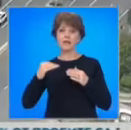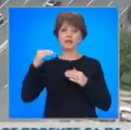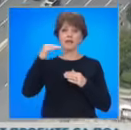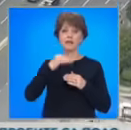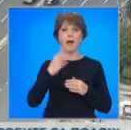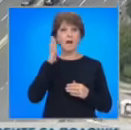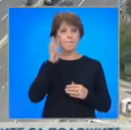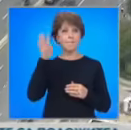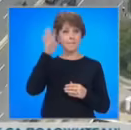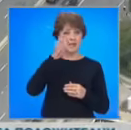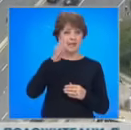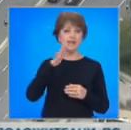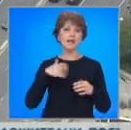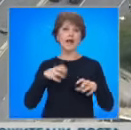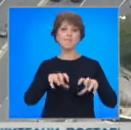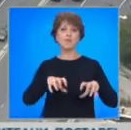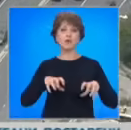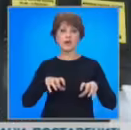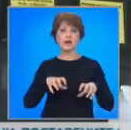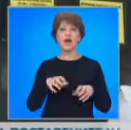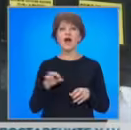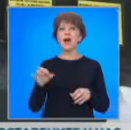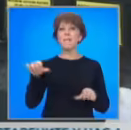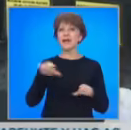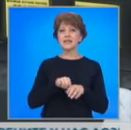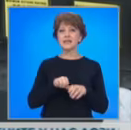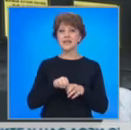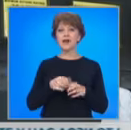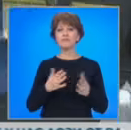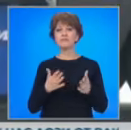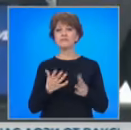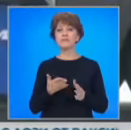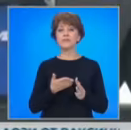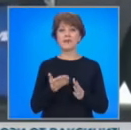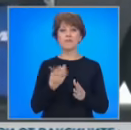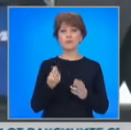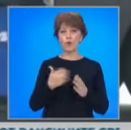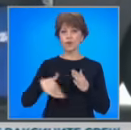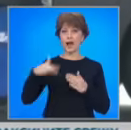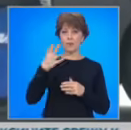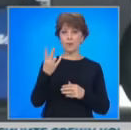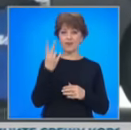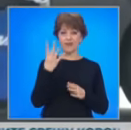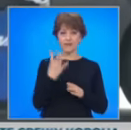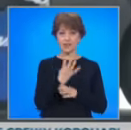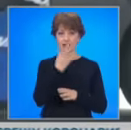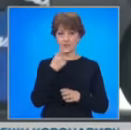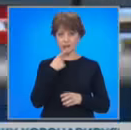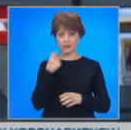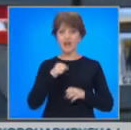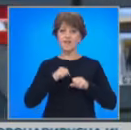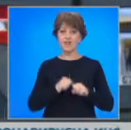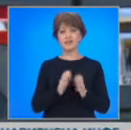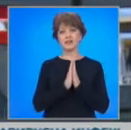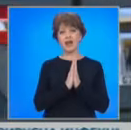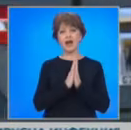за доставки е блокирана. Безоловният бензин достигна най-високата си цена от 2014 година. Властите призоваха хората